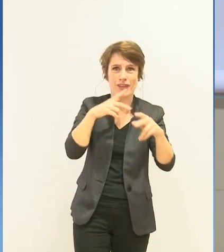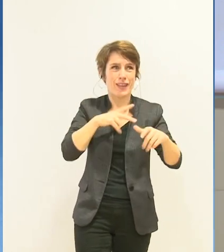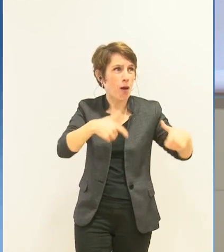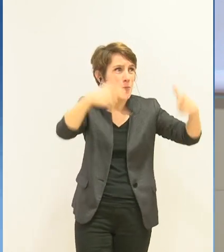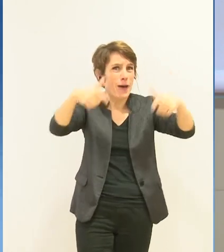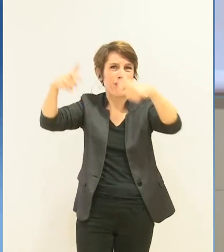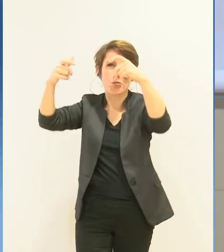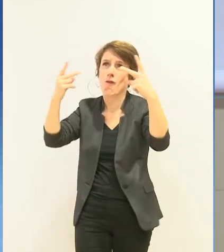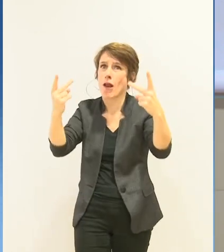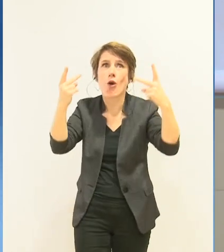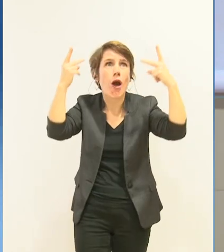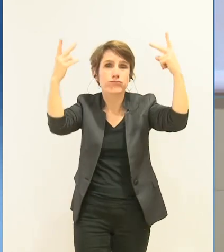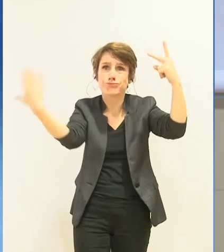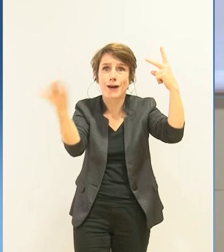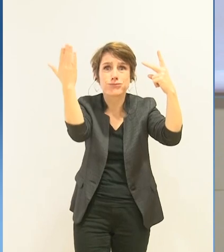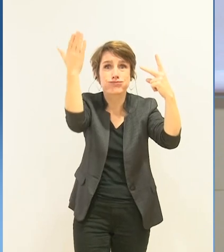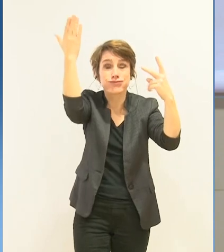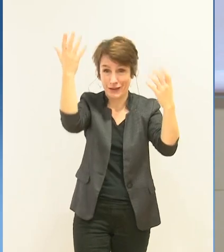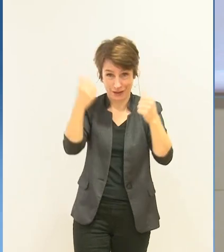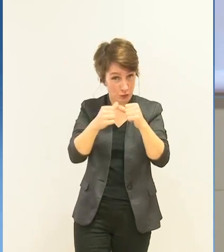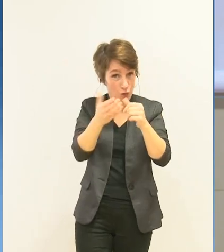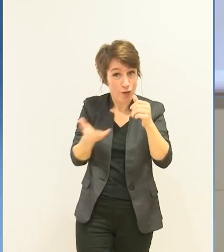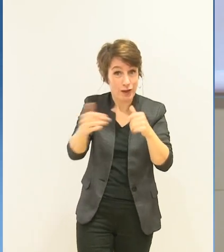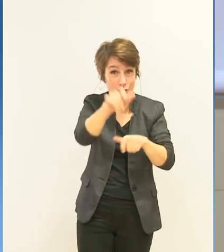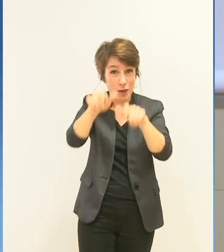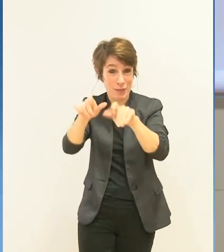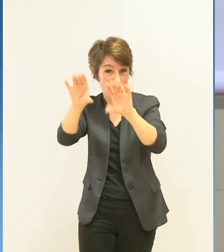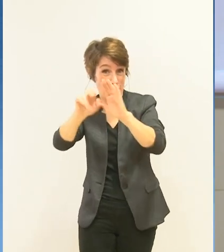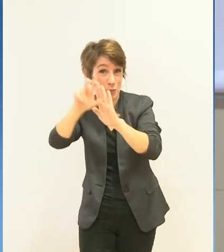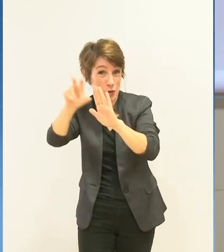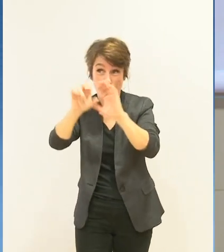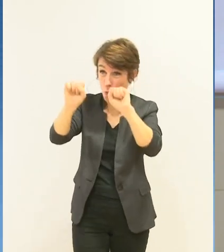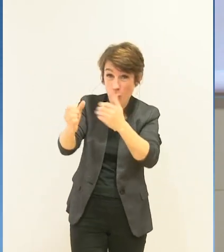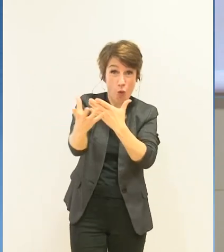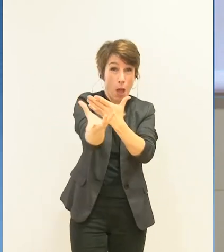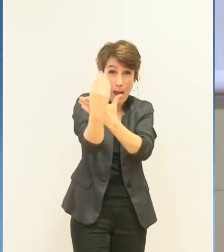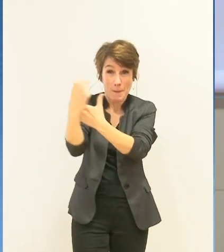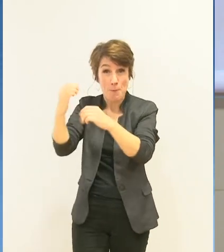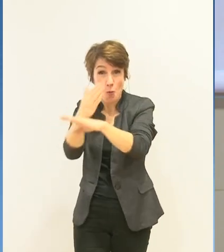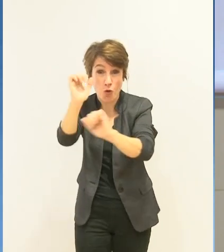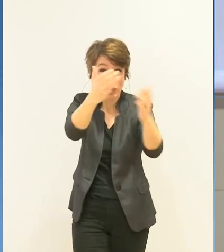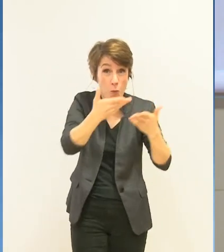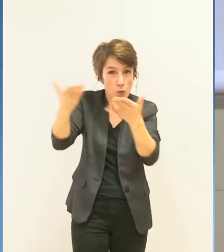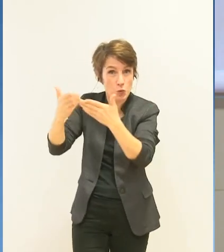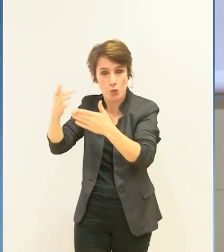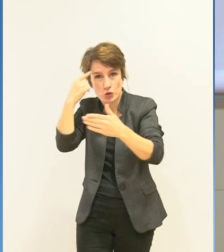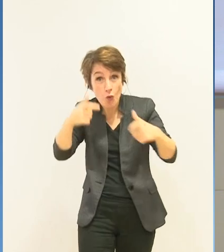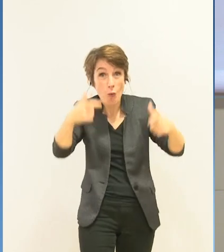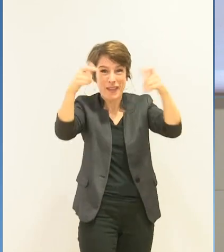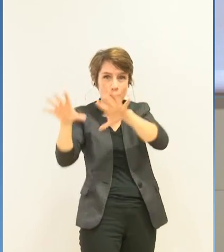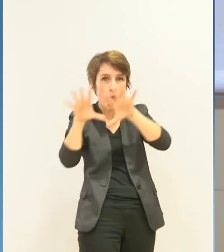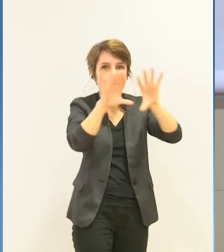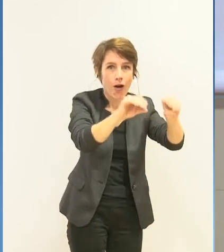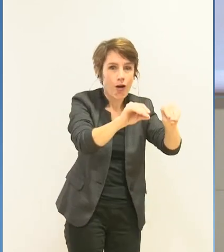aujourd'hui aux grenoblois de pouvoir pratiquer à nouveau mais bien commun qui étaient laissées dans l'ombre parfois oubliés pendant de longues années